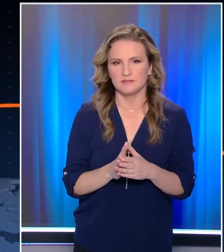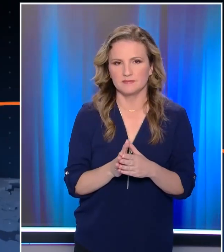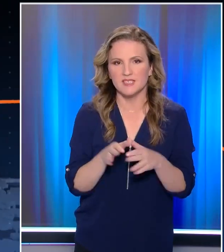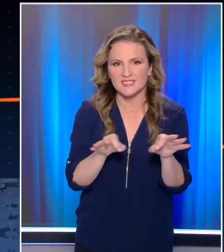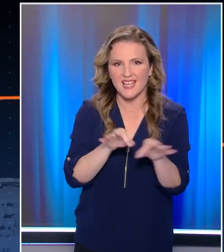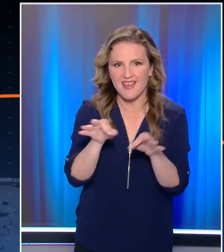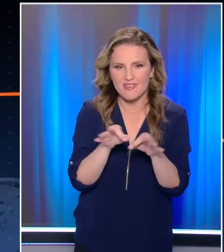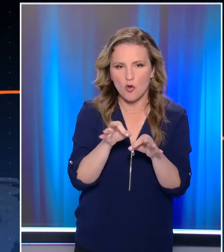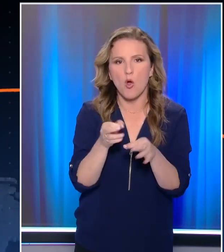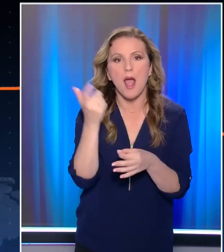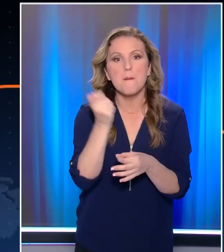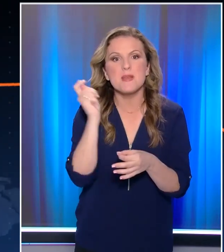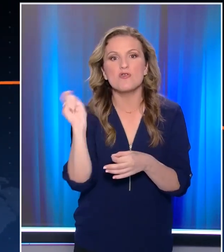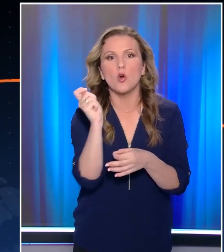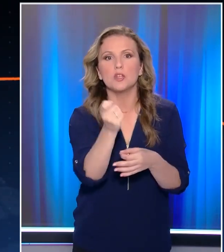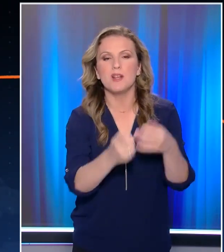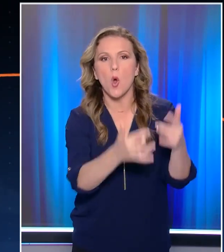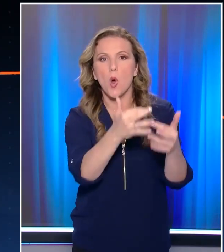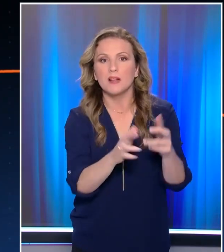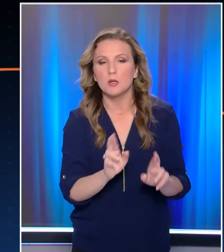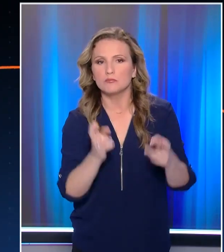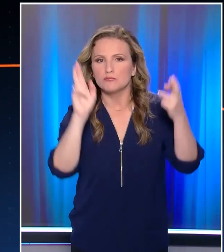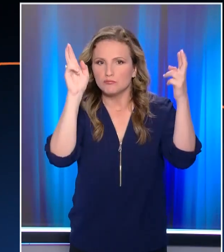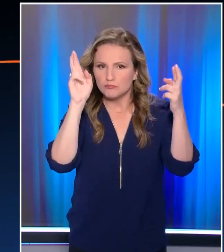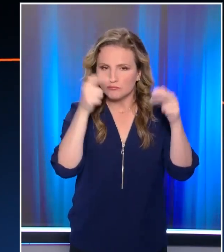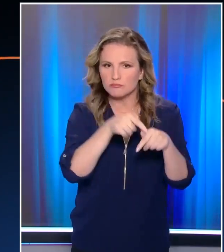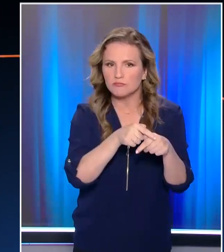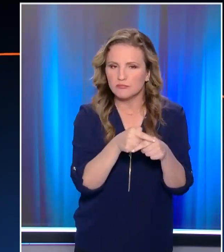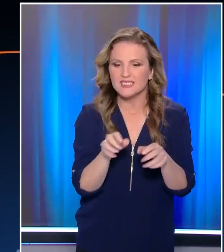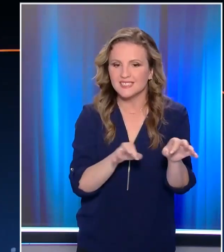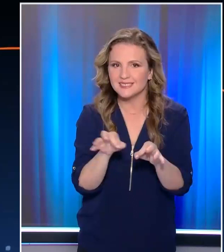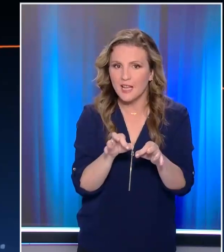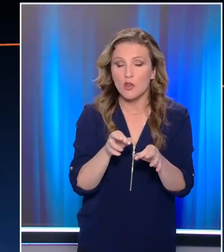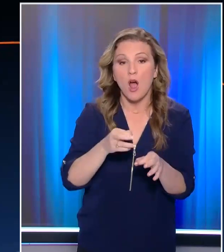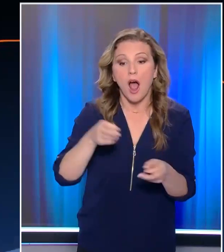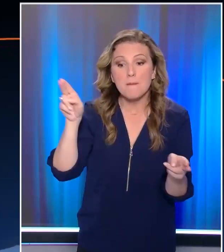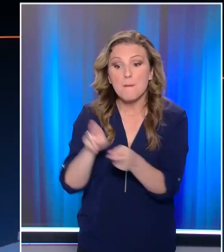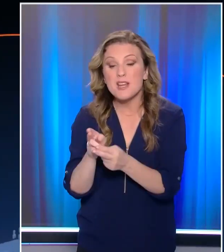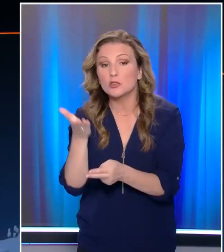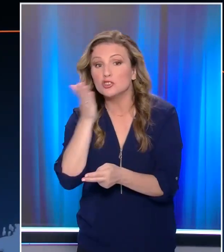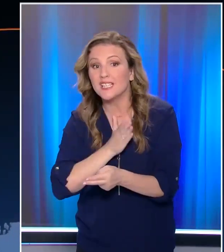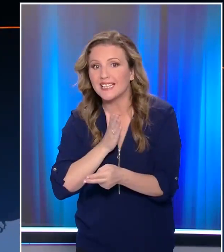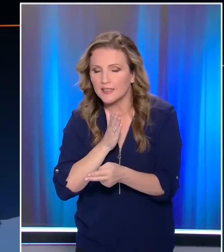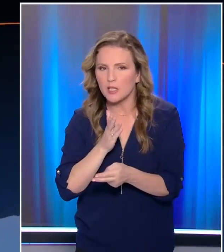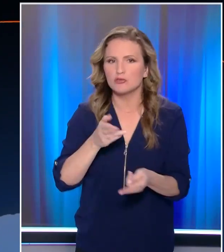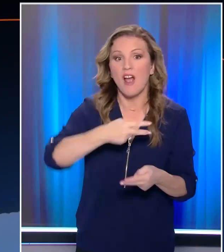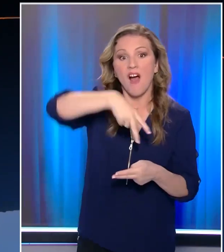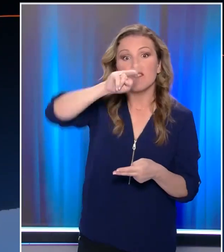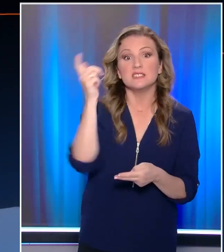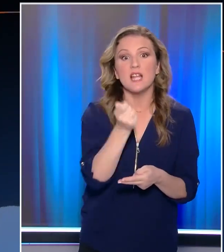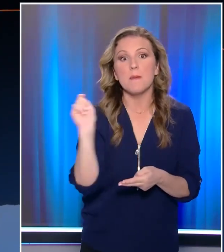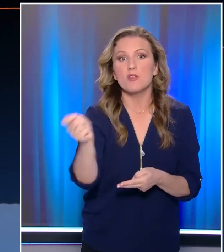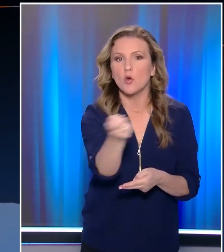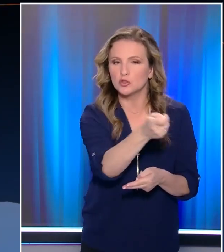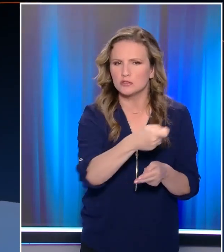Φόρμουλα με κλιμακωτή επιδότηση για τους λογαριασμούς ενέργειας, η οποία θα αυξάνεται όσο μειώνεται η κατανάλωση, θα παρουσιάσει το επόμενο διάστημα η